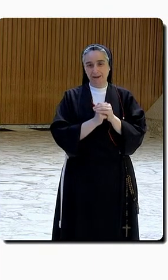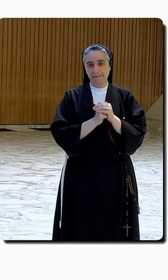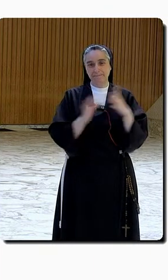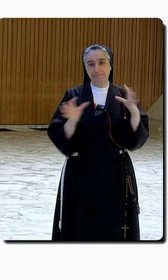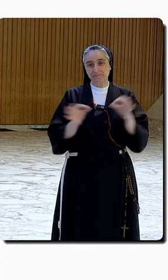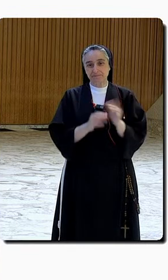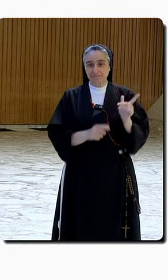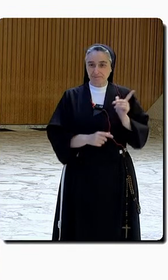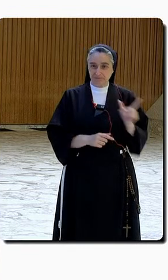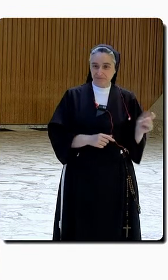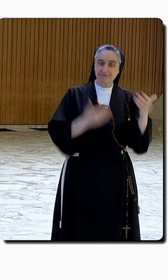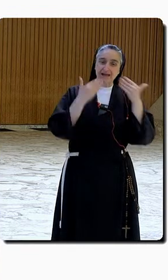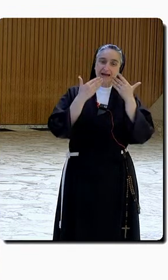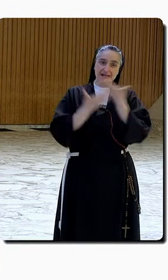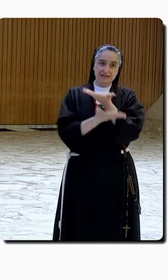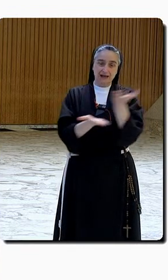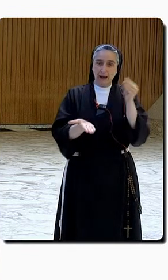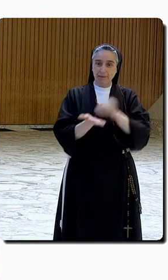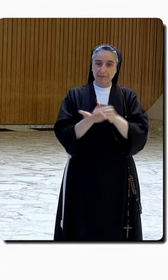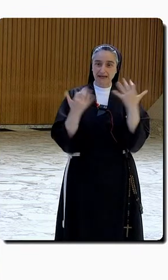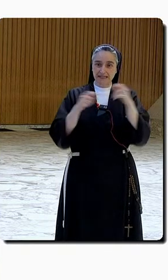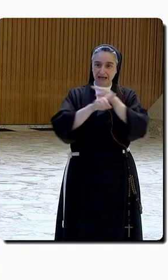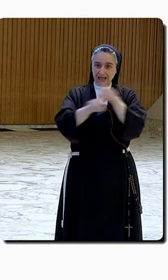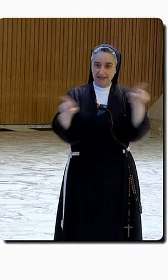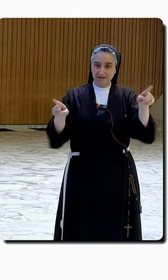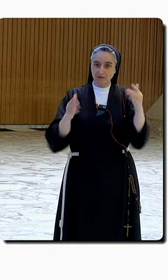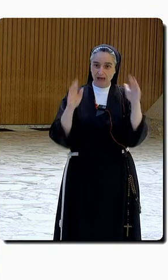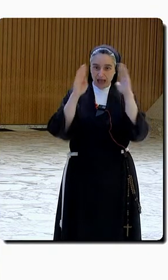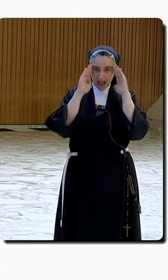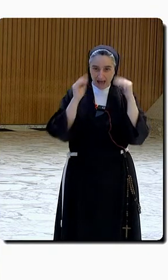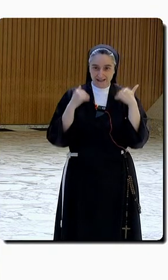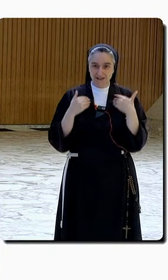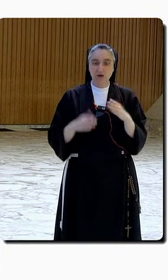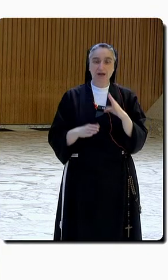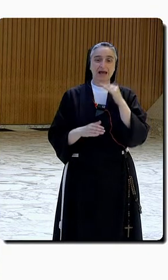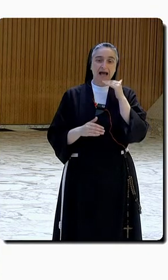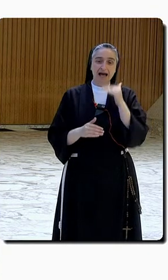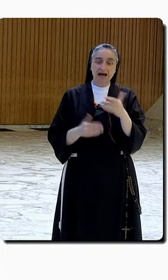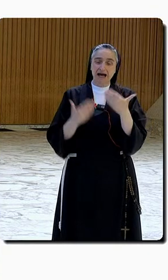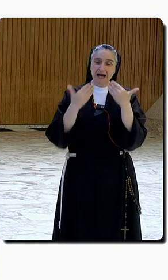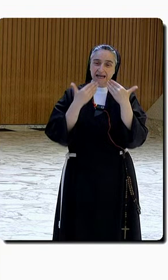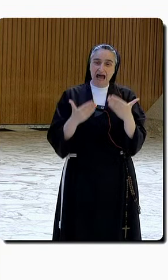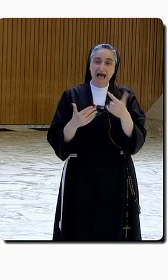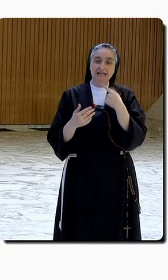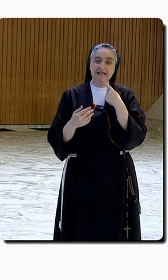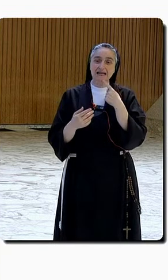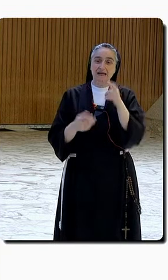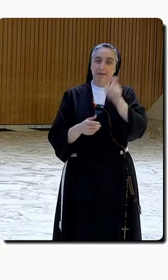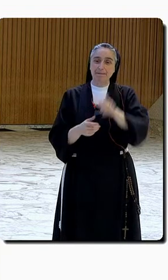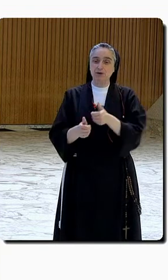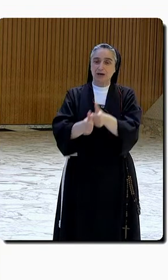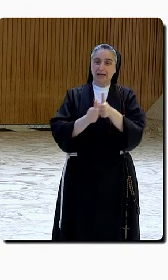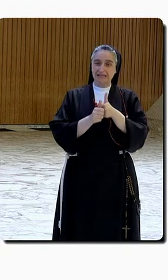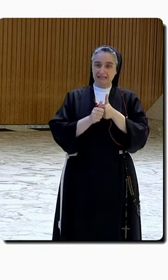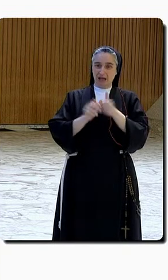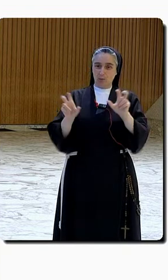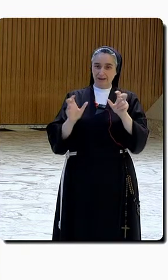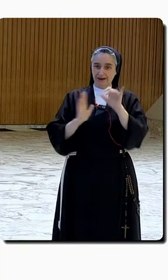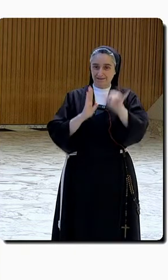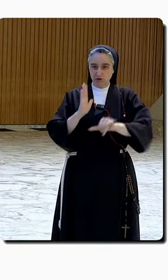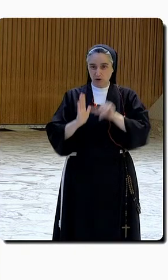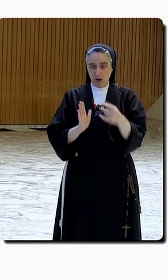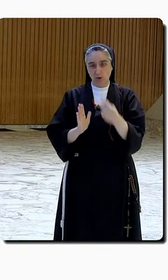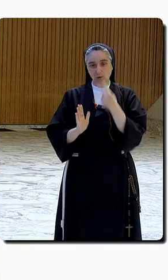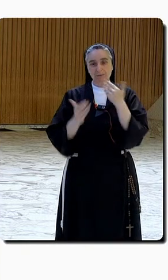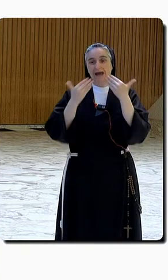vi ringraziamo tutti i presenti per l'attenzione. Ringraziamo coloro che sono collegati, naturalmente i nostri relatori.